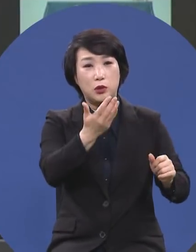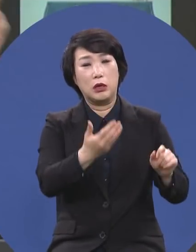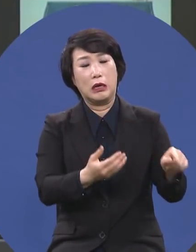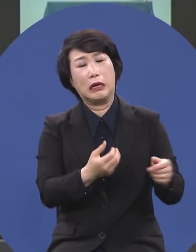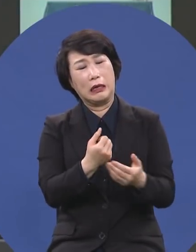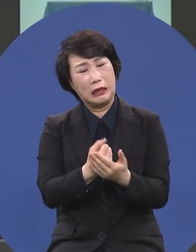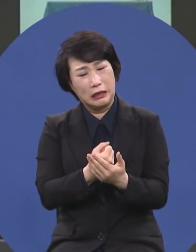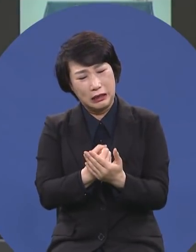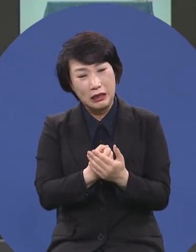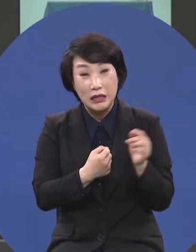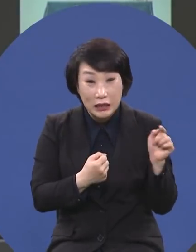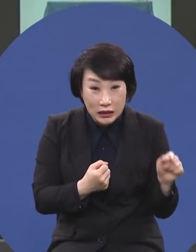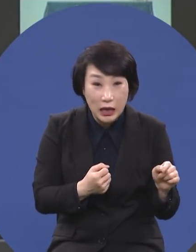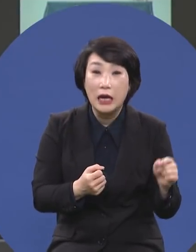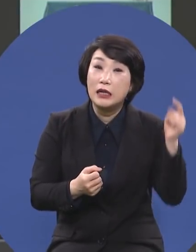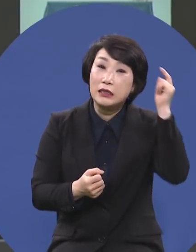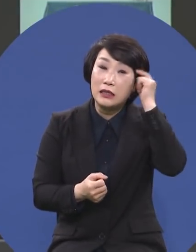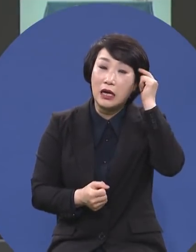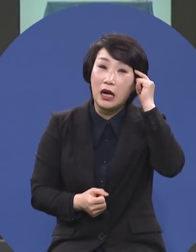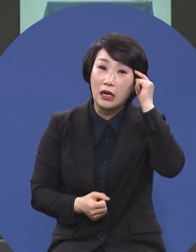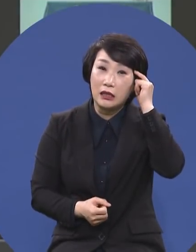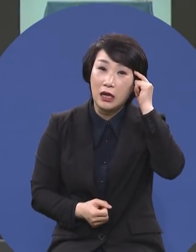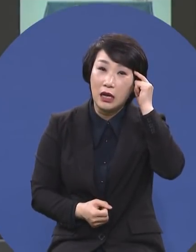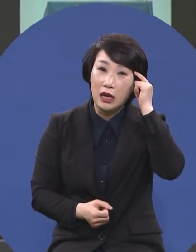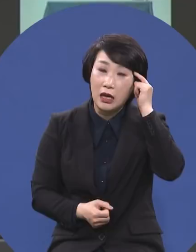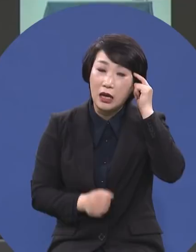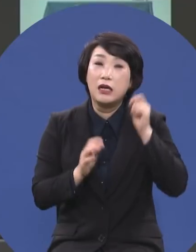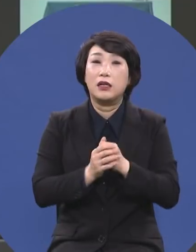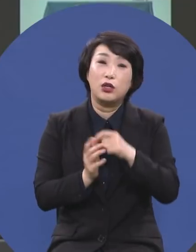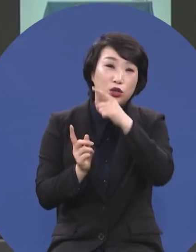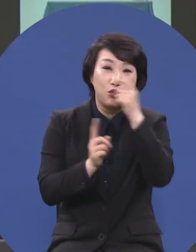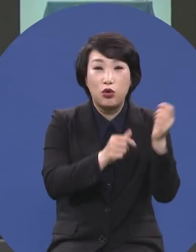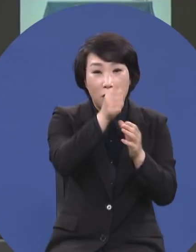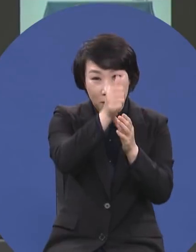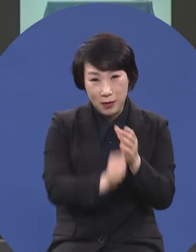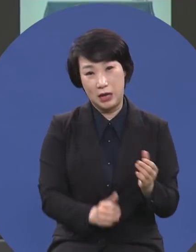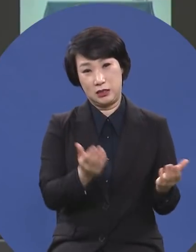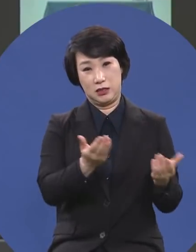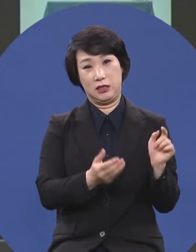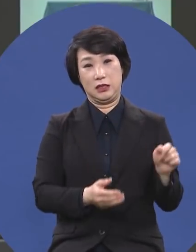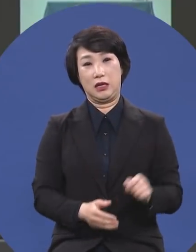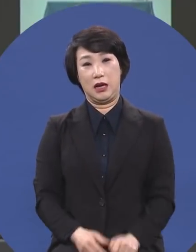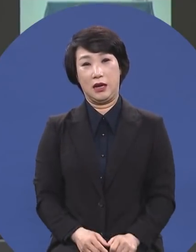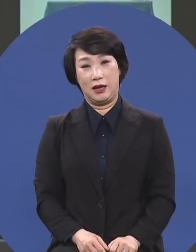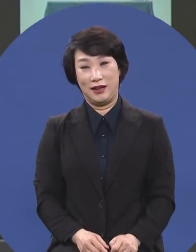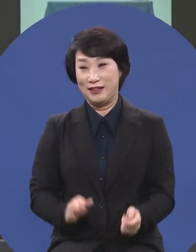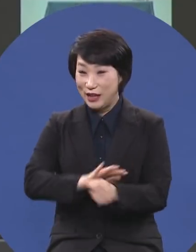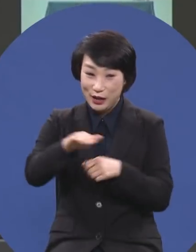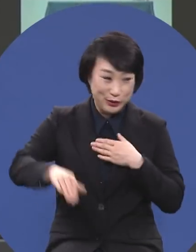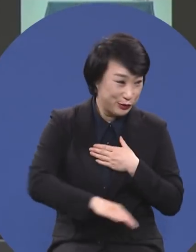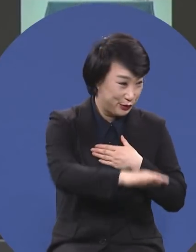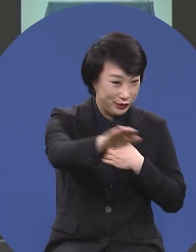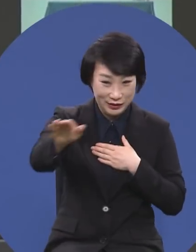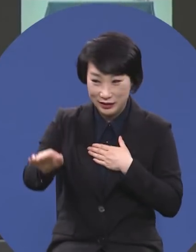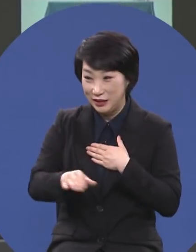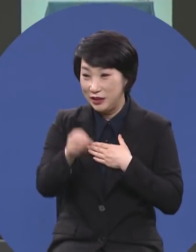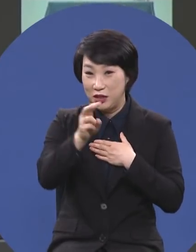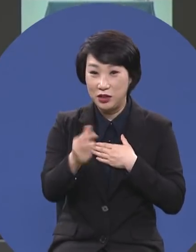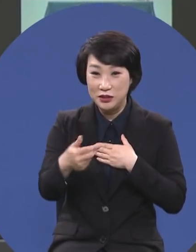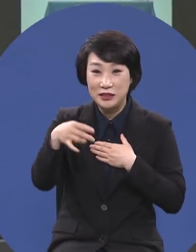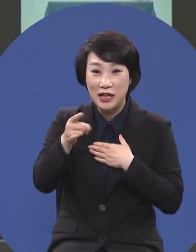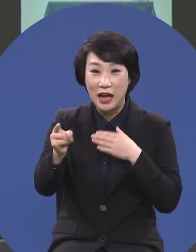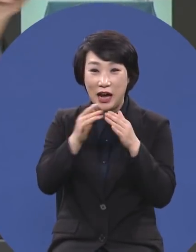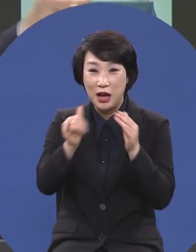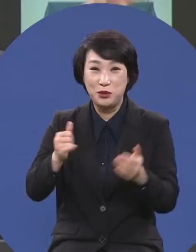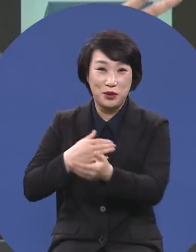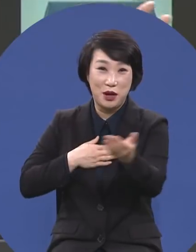되었으니 이것이 생각의 농간에서 일어난 사건입니다. 사람 연세가족도요,